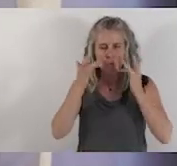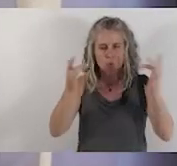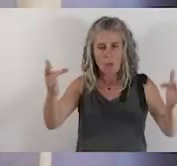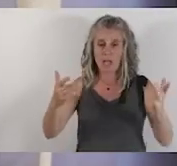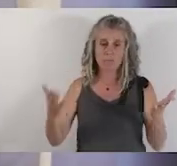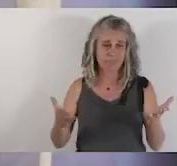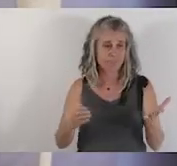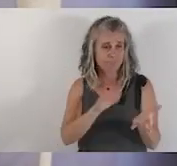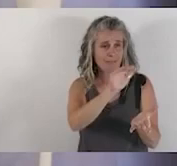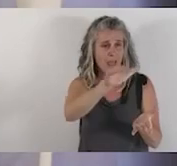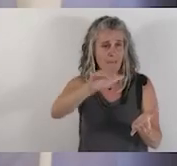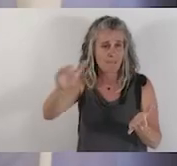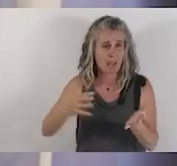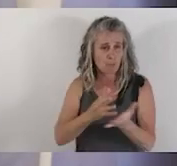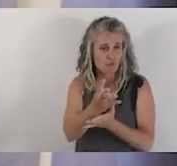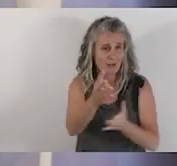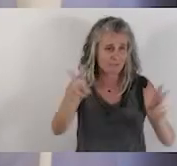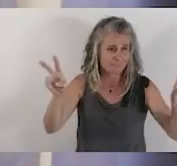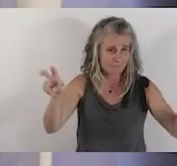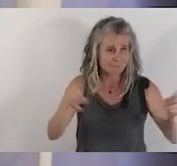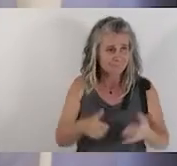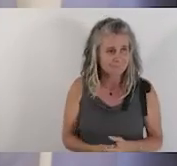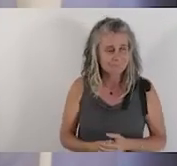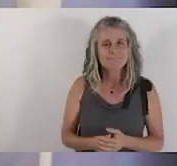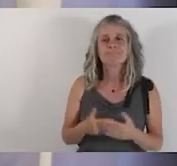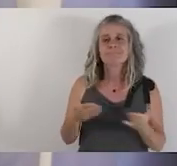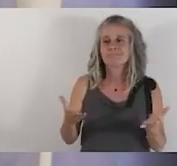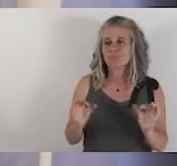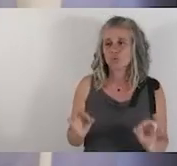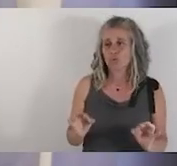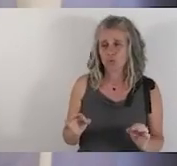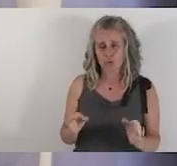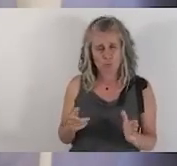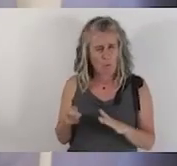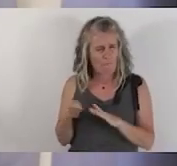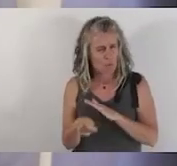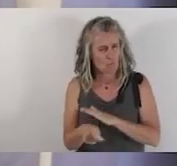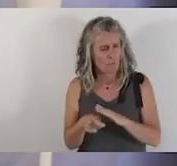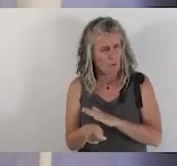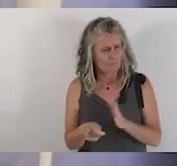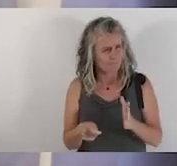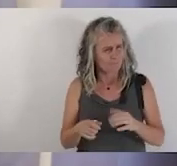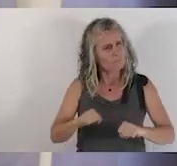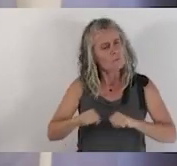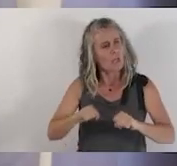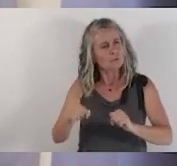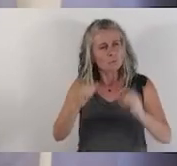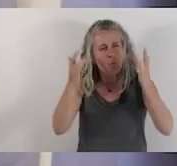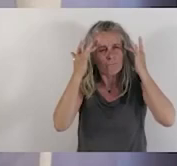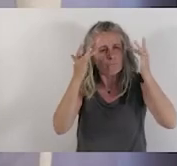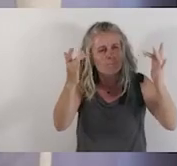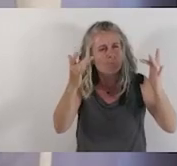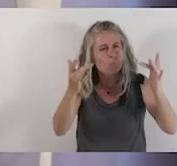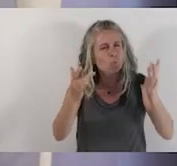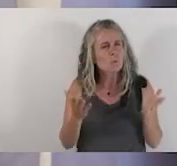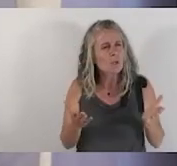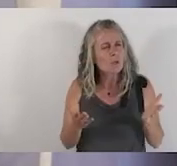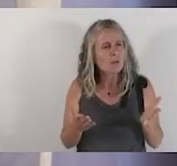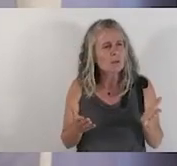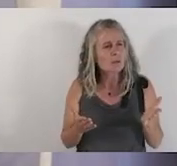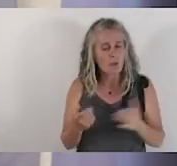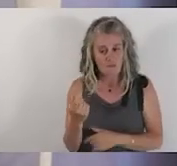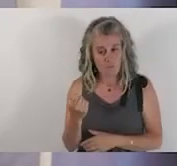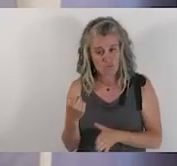Jeux Olympiques et il y a un petit volet financier pour financer des actions culturelles d'accompagnement donc à